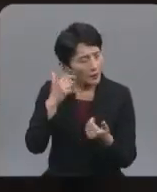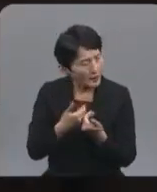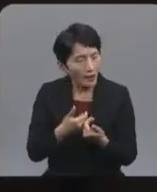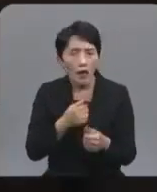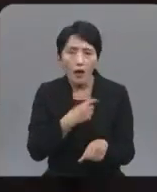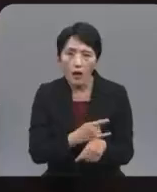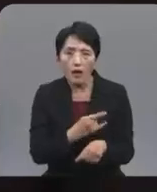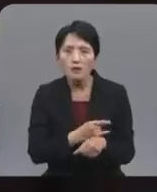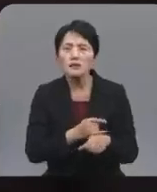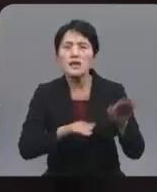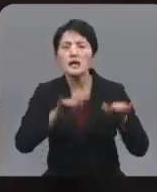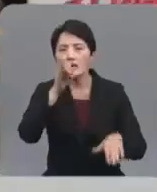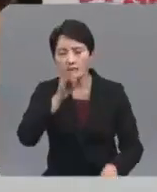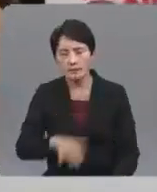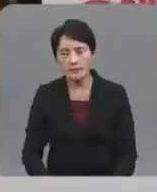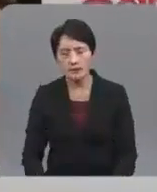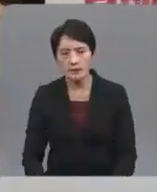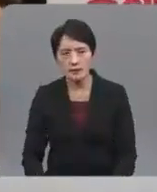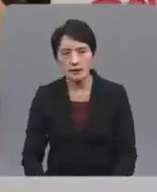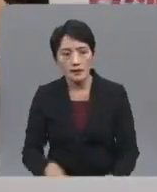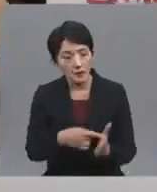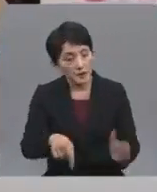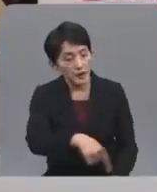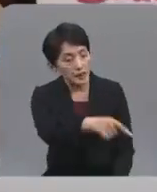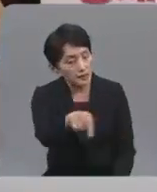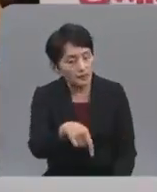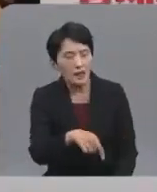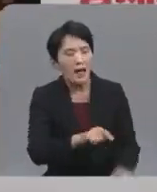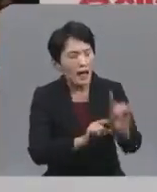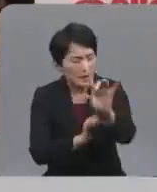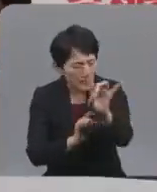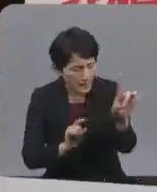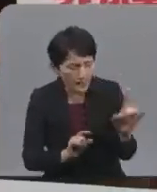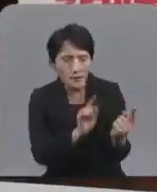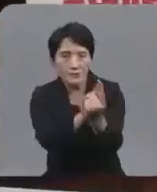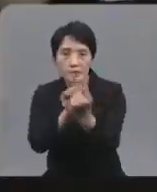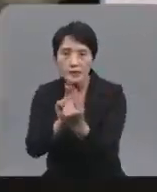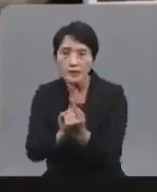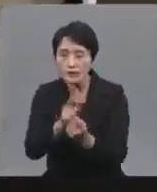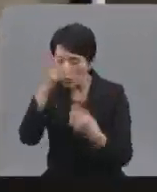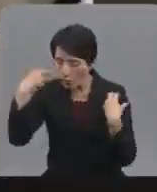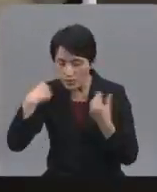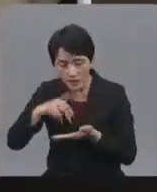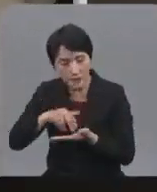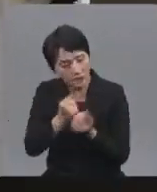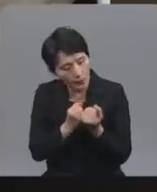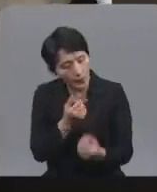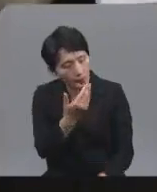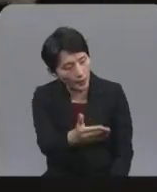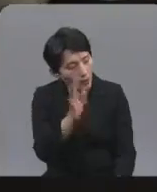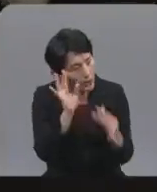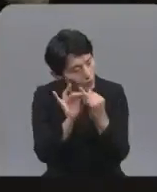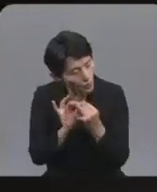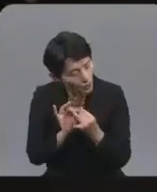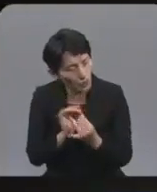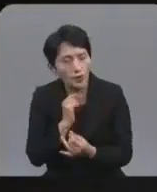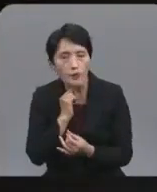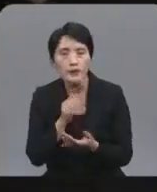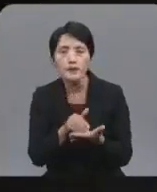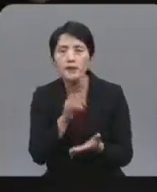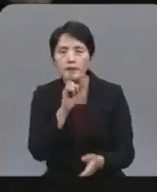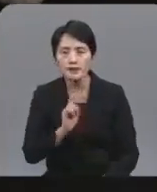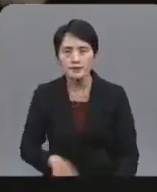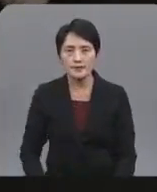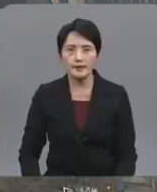trong một diễn biến liên quan các tổ chức hỗ trợ cho nạn nhân bị cưỡng ép lao động thời chiến đã tổ chức biểu tình phản đối trước trụ sở Bộ Ngoại giao